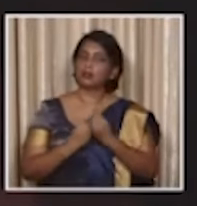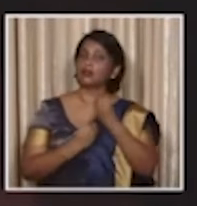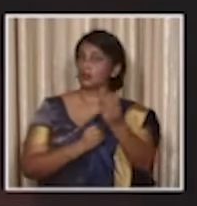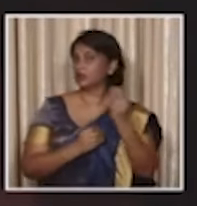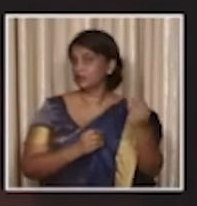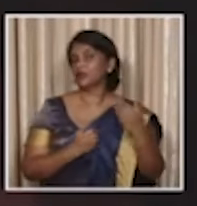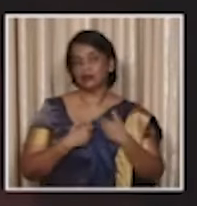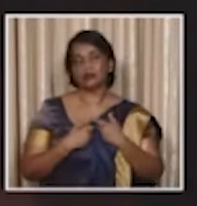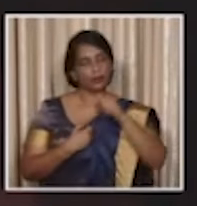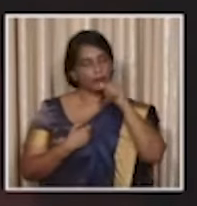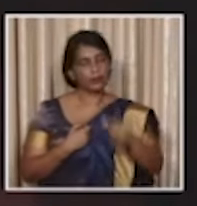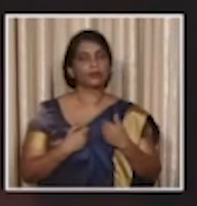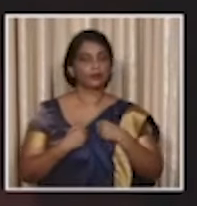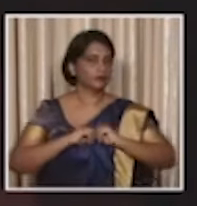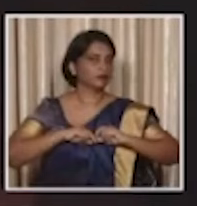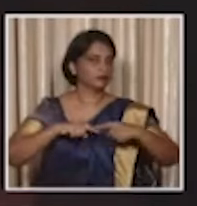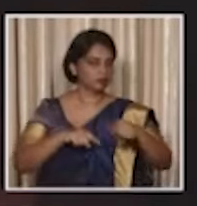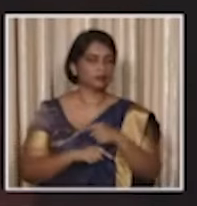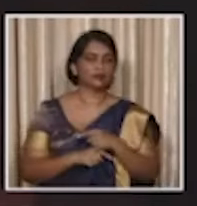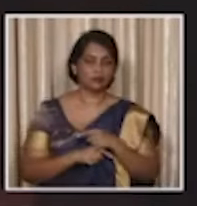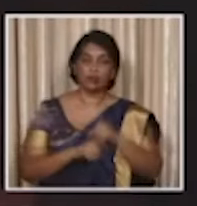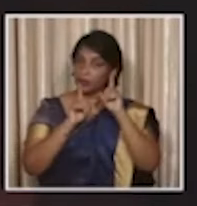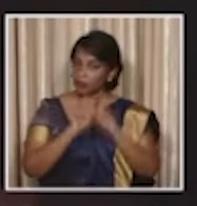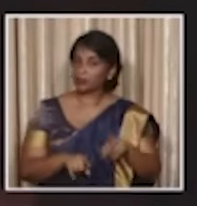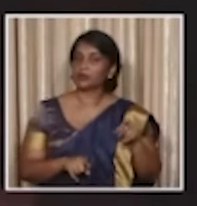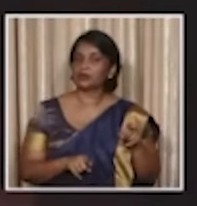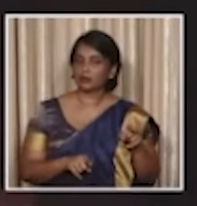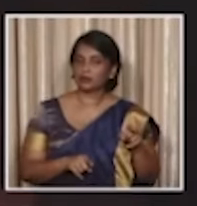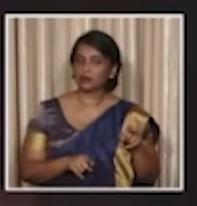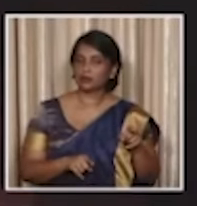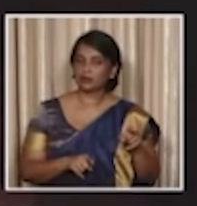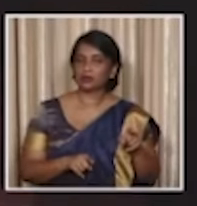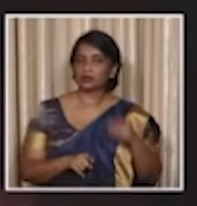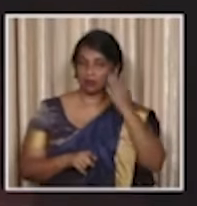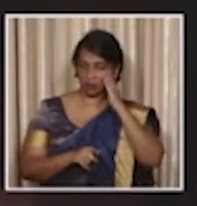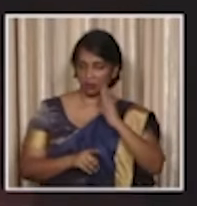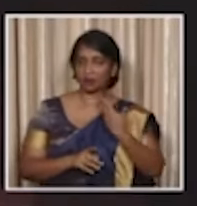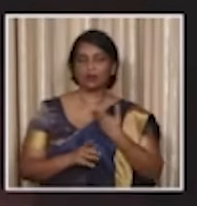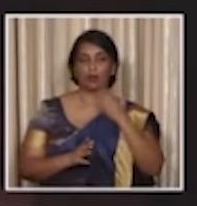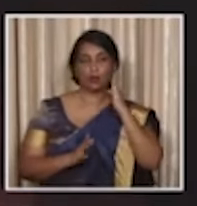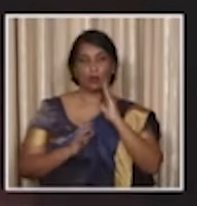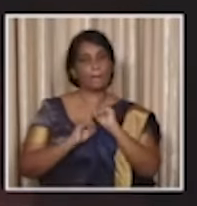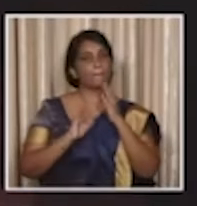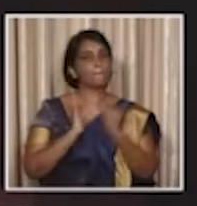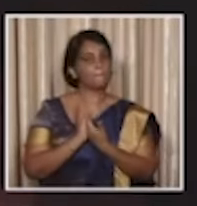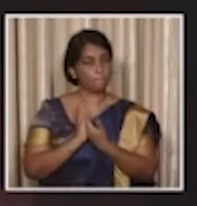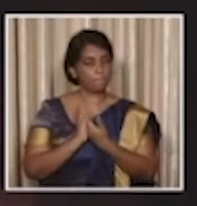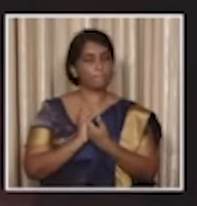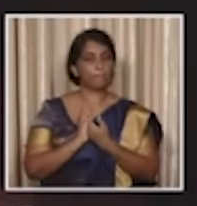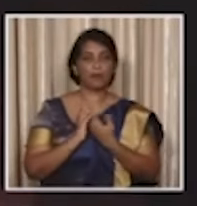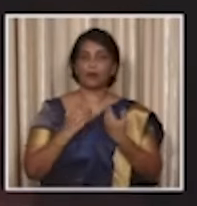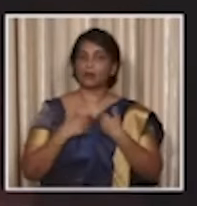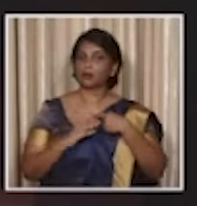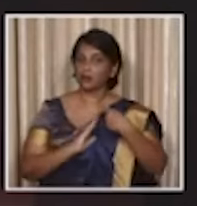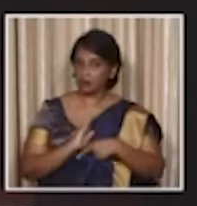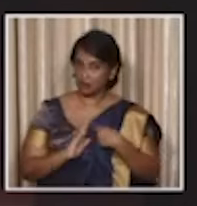දෙන්නට අපි අනිවාර්යයෙන්ම කටයුතු කරනවා. ඒ වගේම ස්වාධීන විදේශ ප්‍රතිපත්තියක් තුළින් අපේ